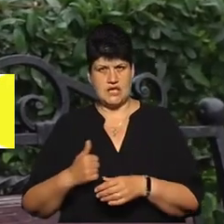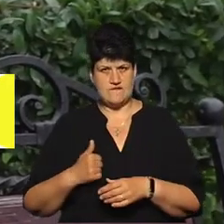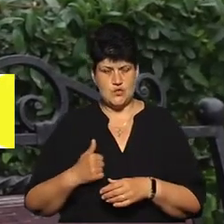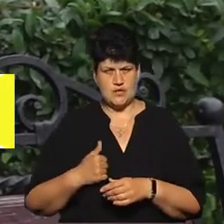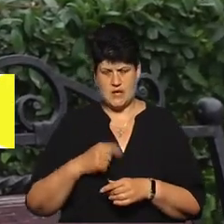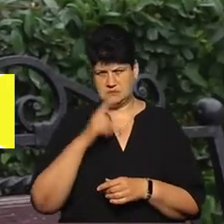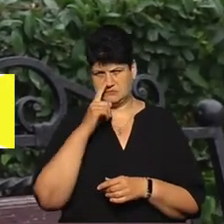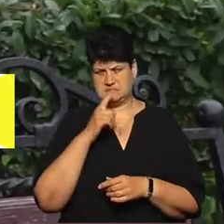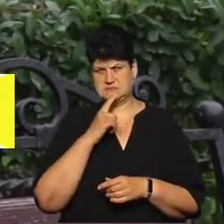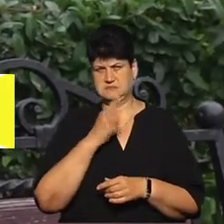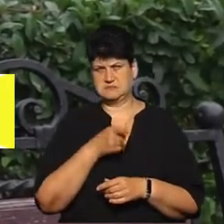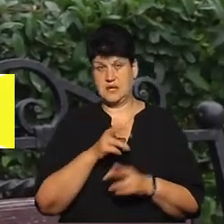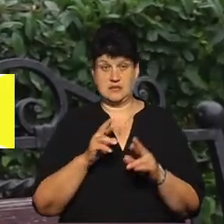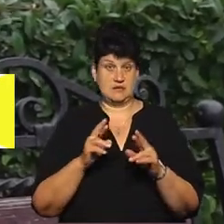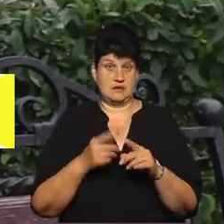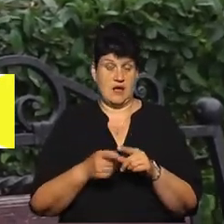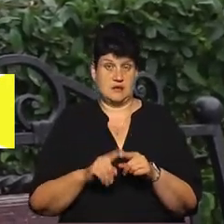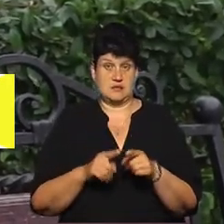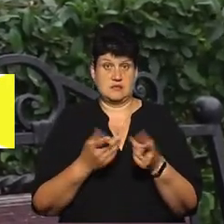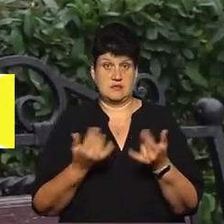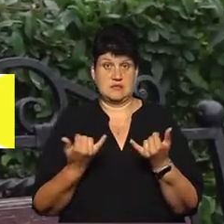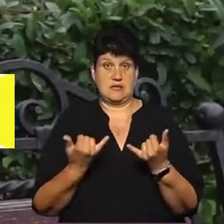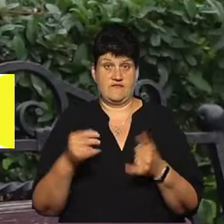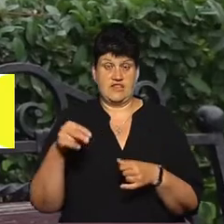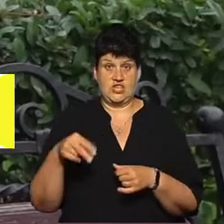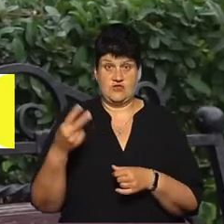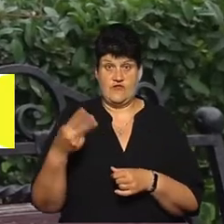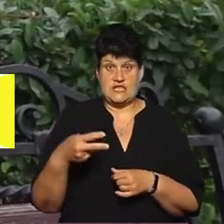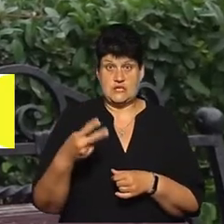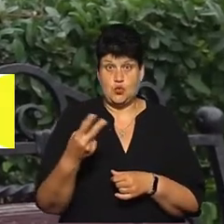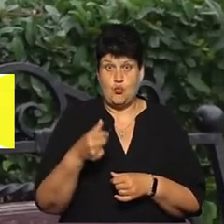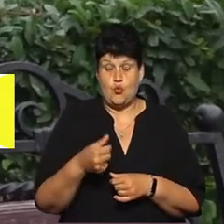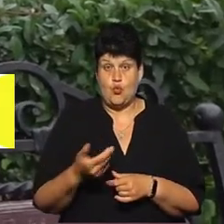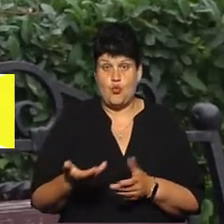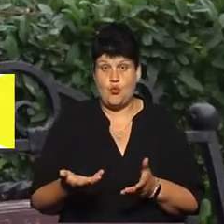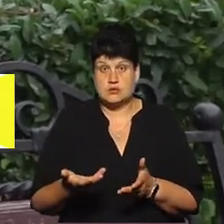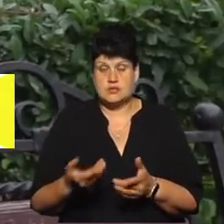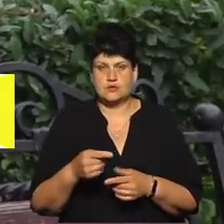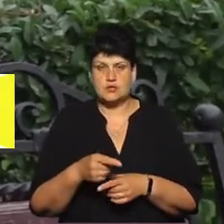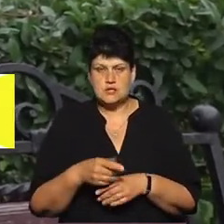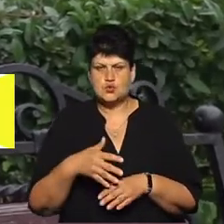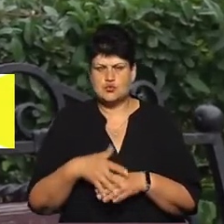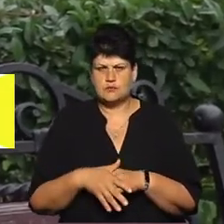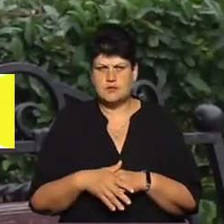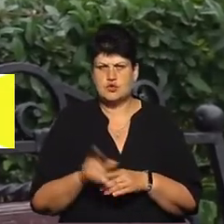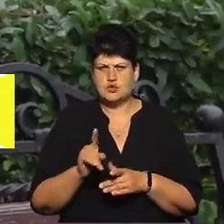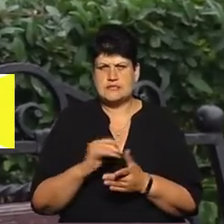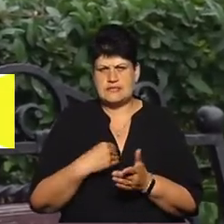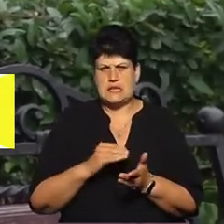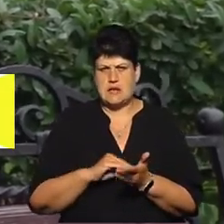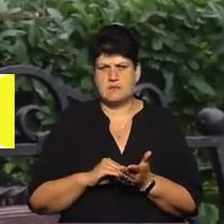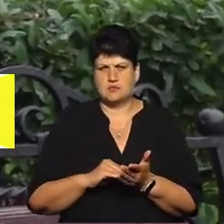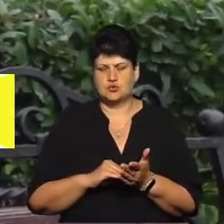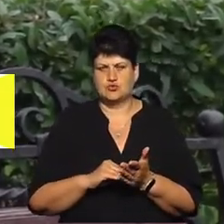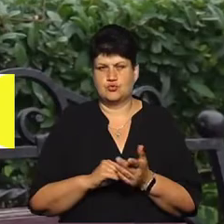не розуміла, як це зараз відбувається в 2022 році. Я вже тоді зрозуміла, що от щось я таке напишу, тому що зазвичай,